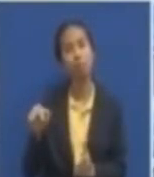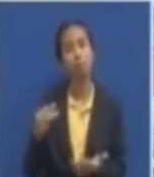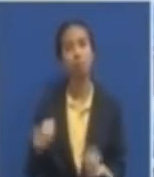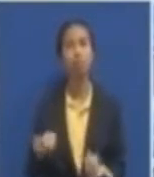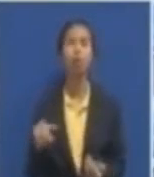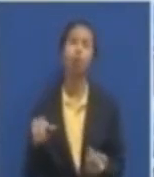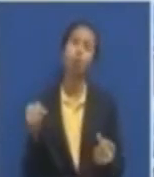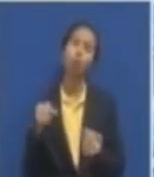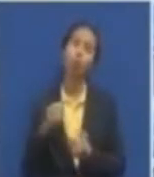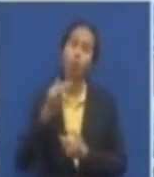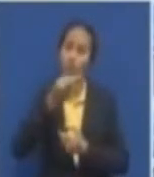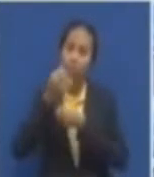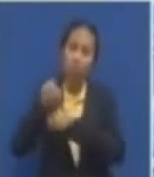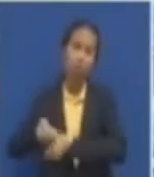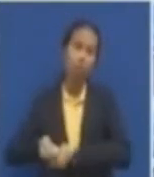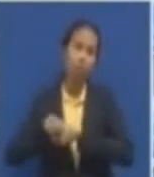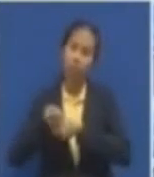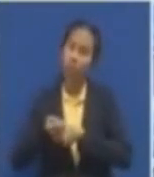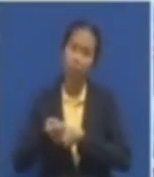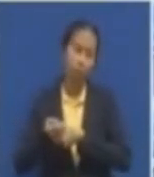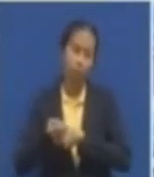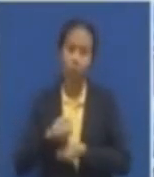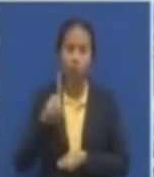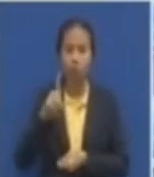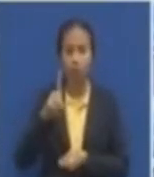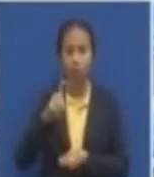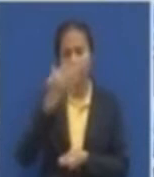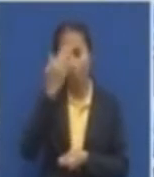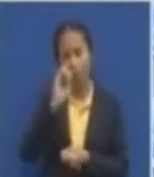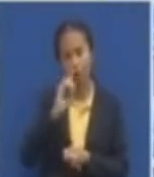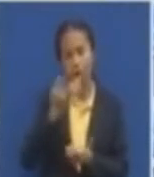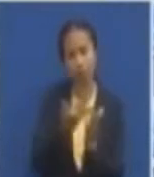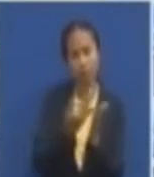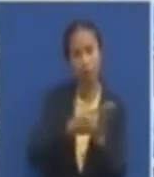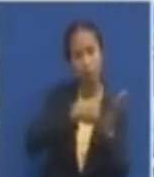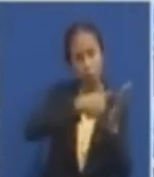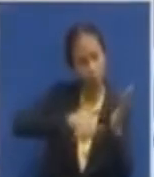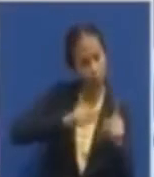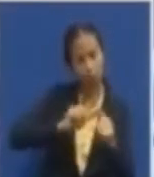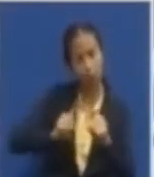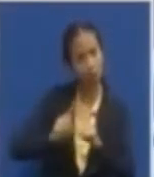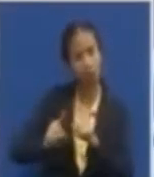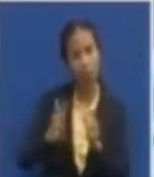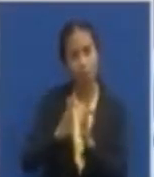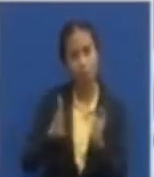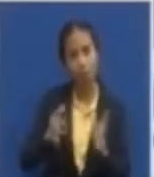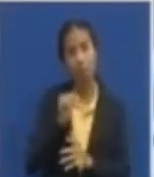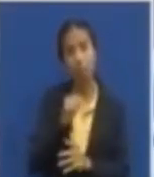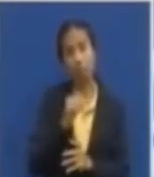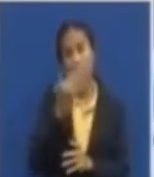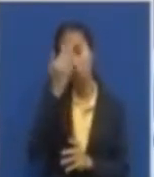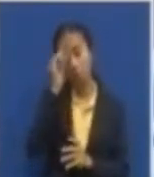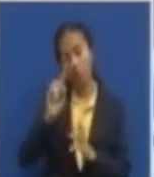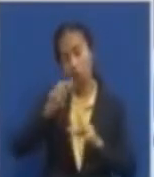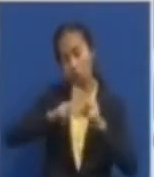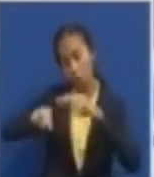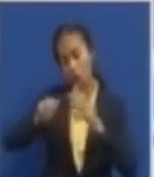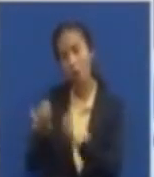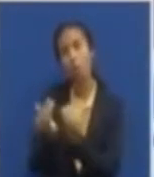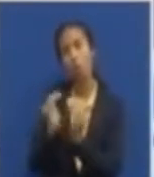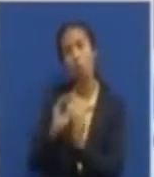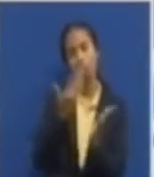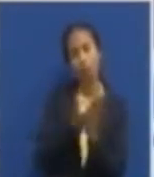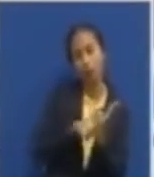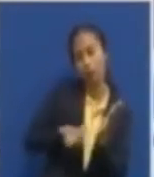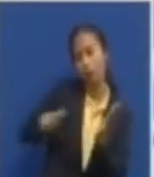ได้นะฮะเป็นหนี้เป็นสินไม่สามารถที่จะดำรงฐานะนะครับที่จะดูแลลูกหลานส่งลูกหลานเรียนหรือใ